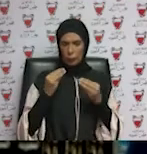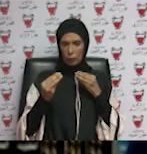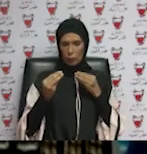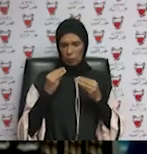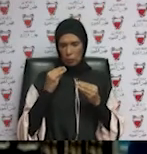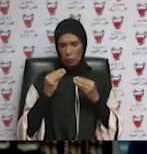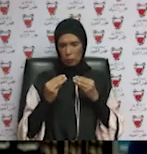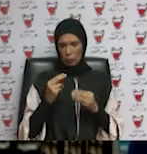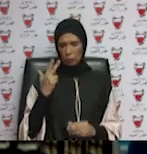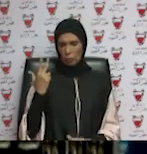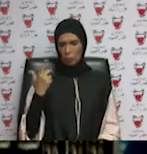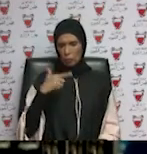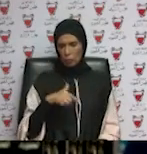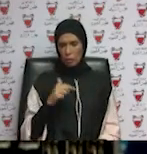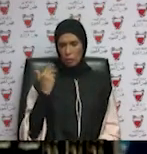يعني 2018 و